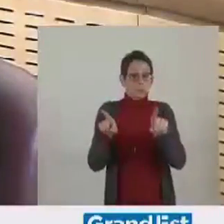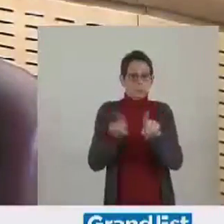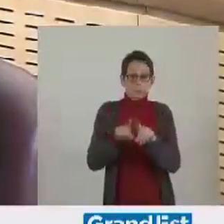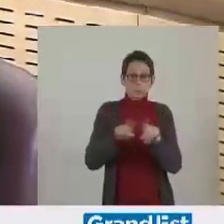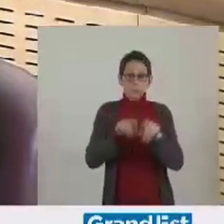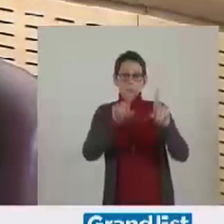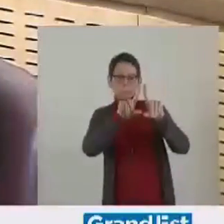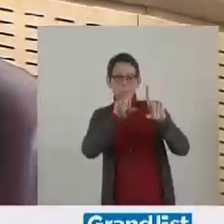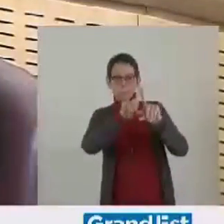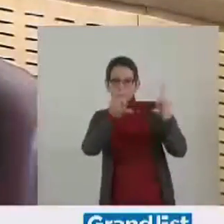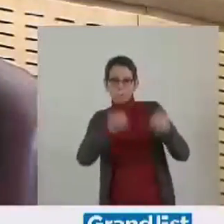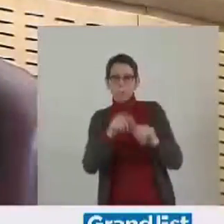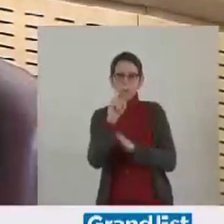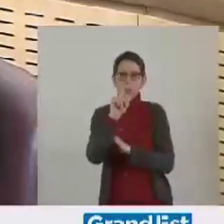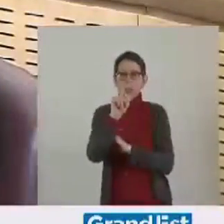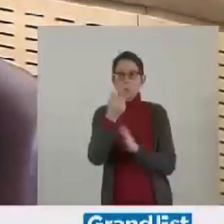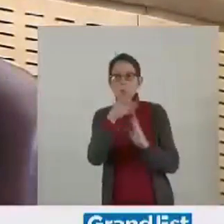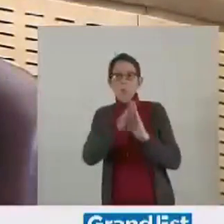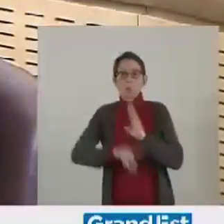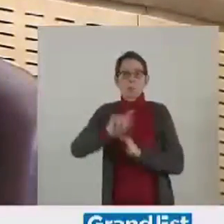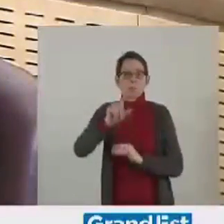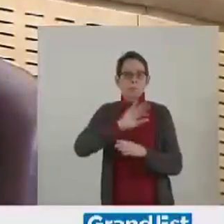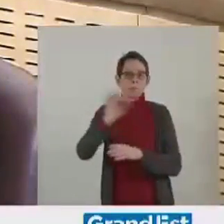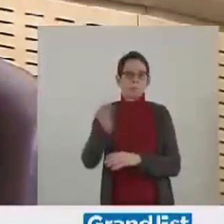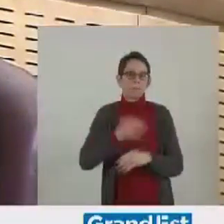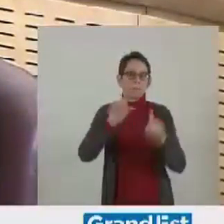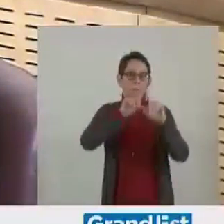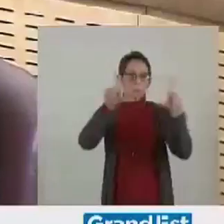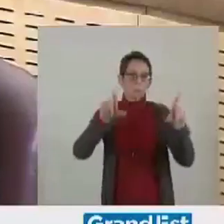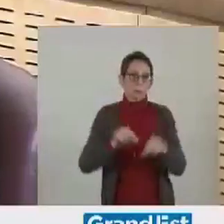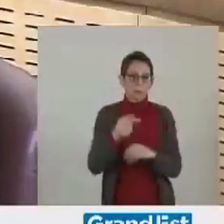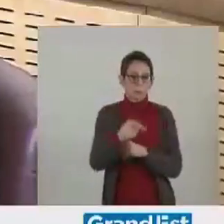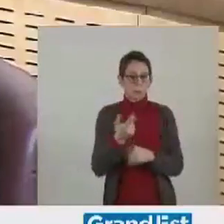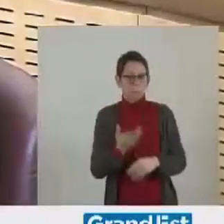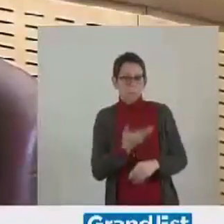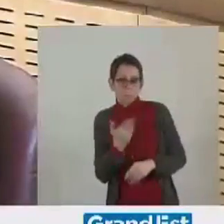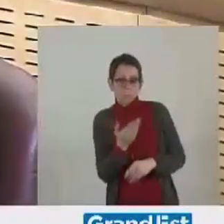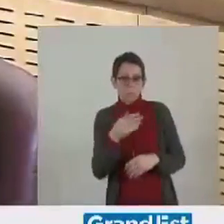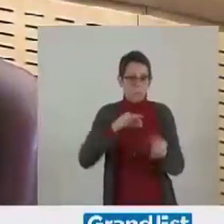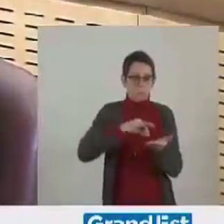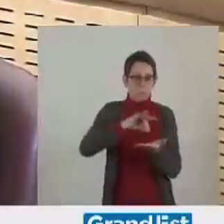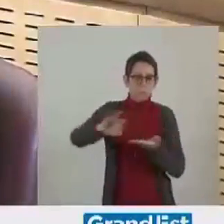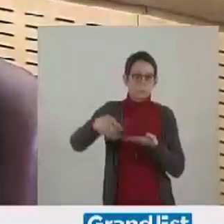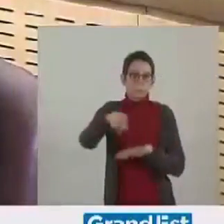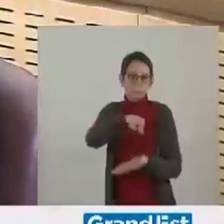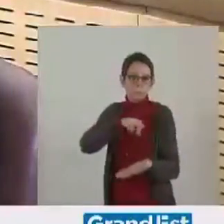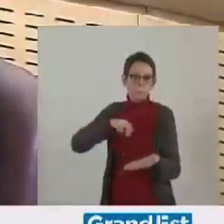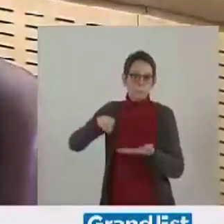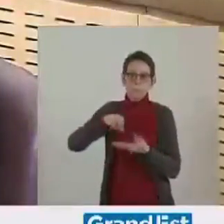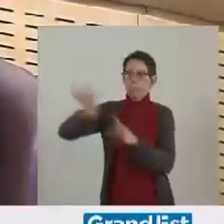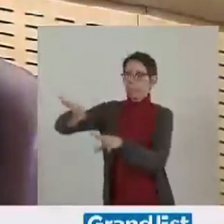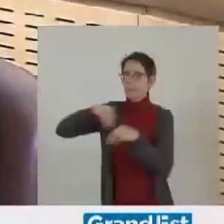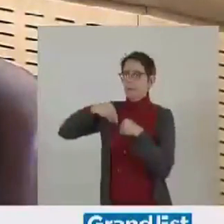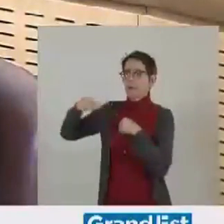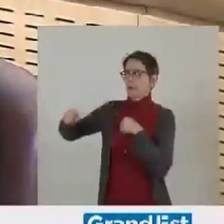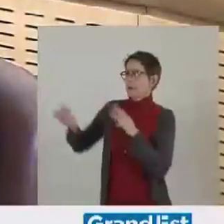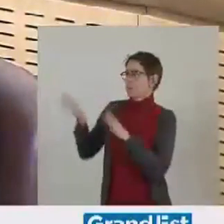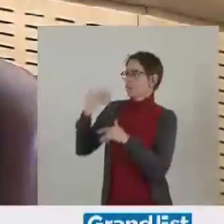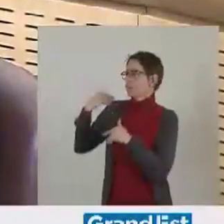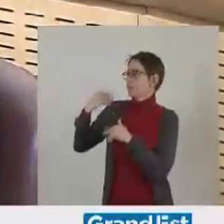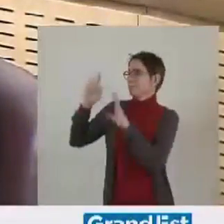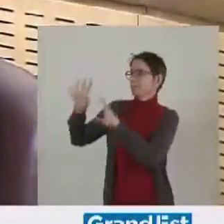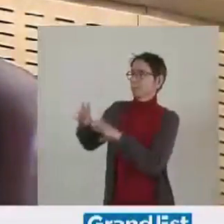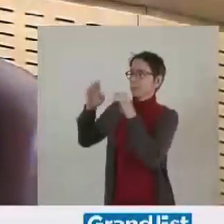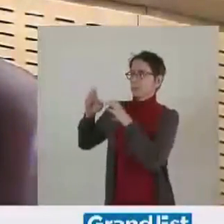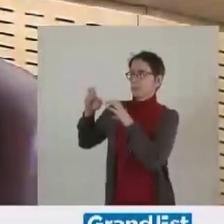budget eau représente un peu moins de 20% du budget, consacré à la mise en œuvre de la stratégie régionale qui a été adoptée lors de la dernière session